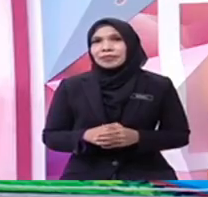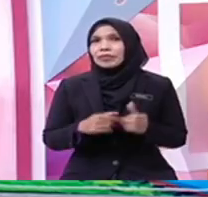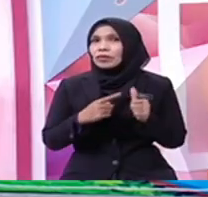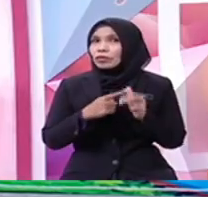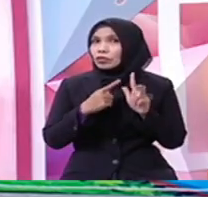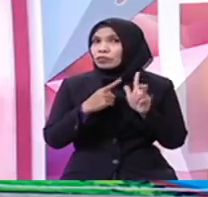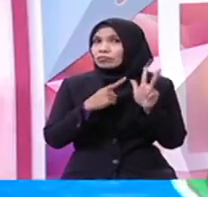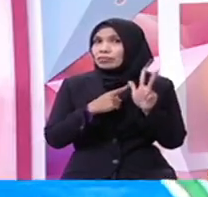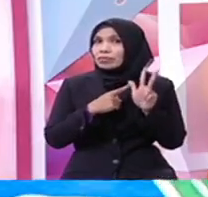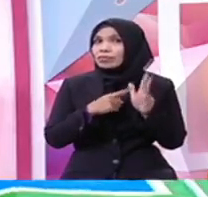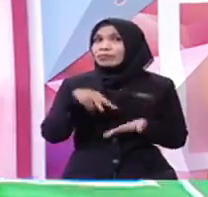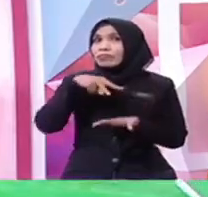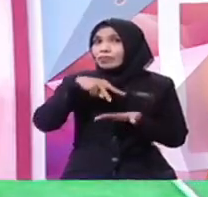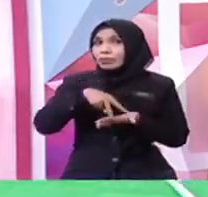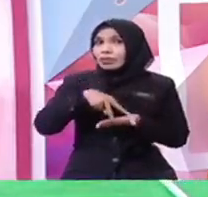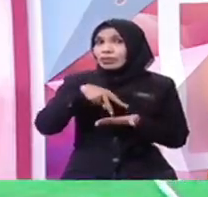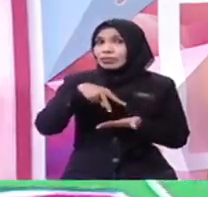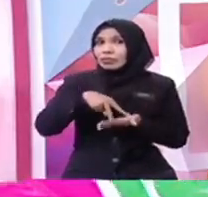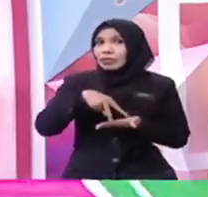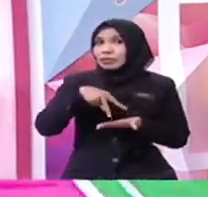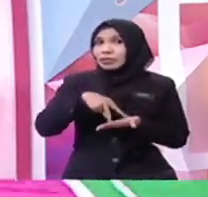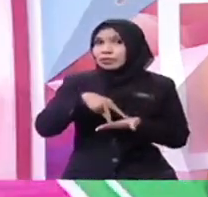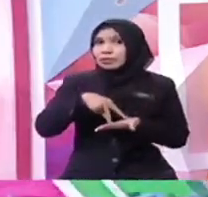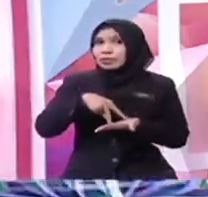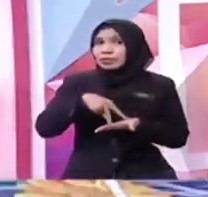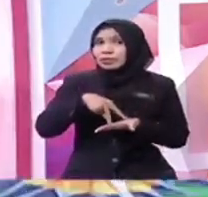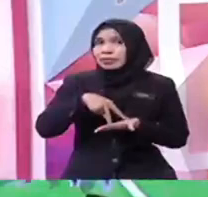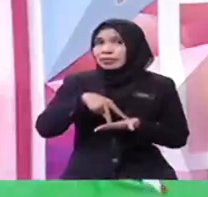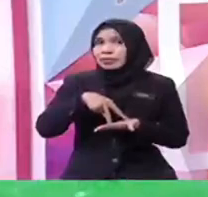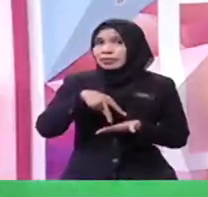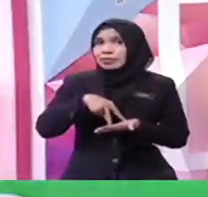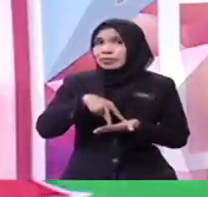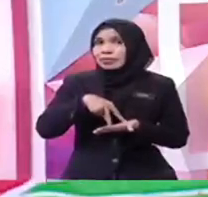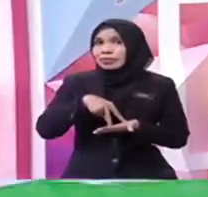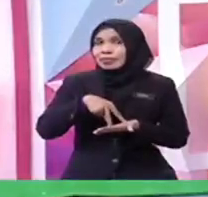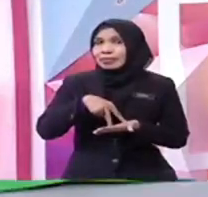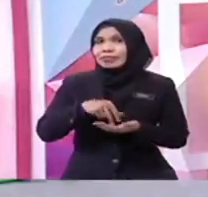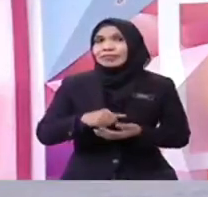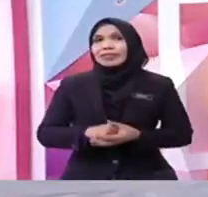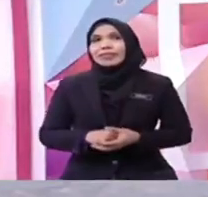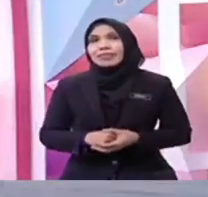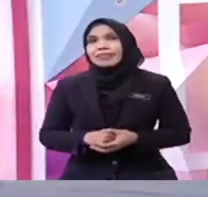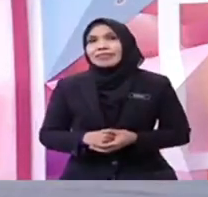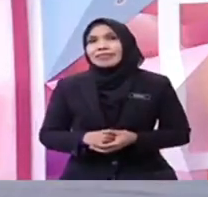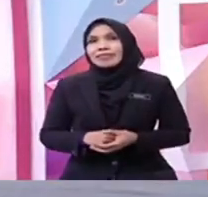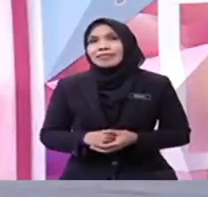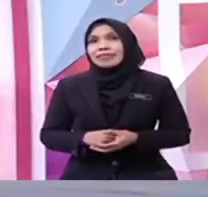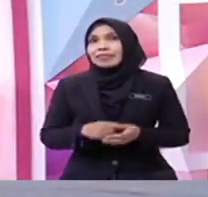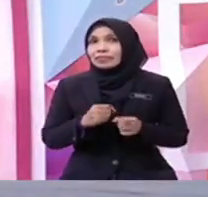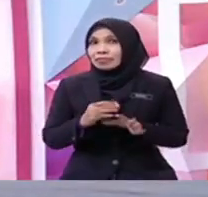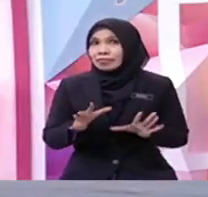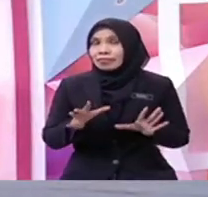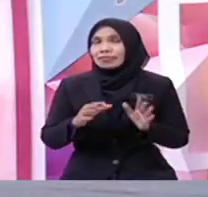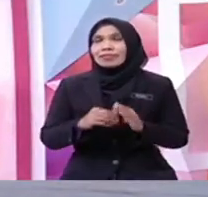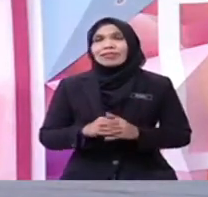123 lompat-lompat lompat-lompat lompat-lompat lompat-lompat oke percaya Hai